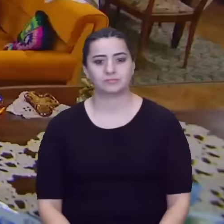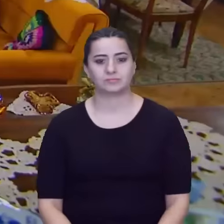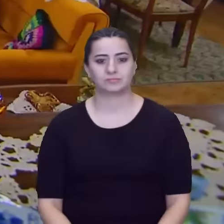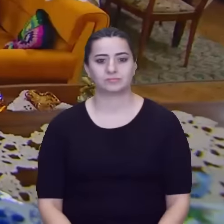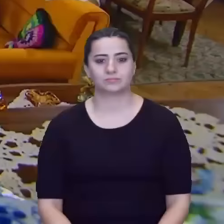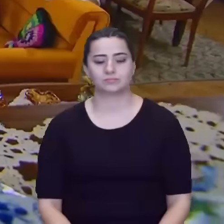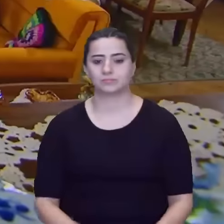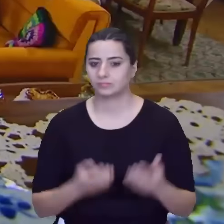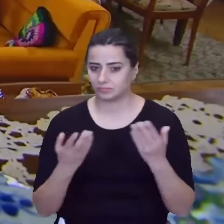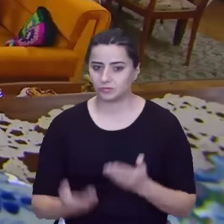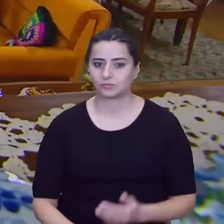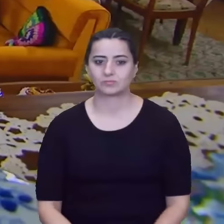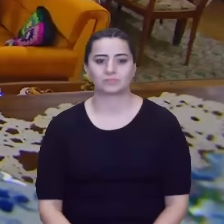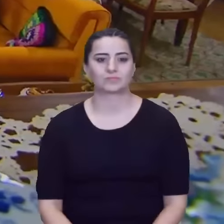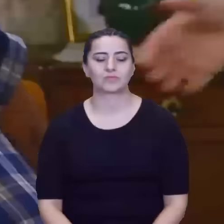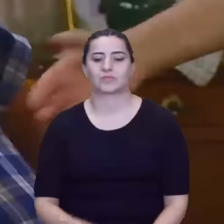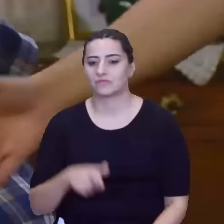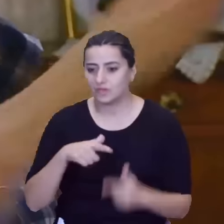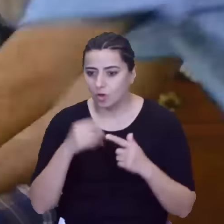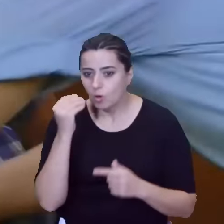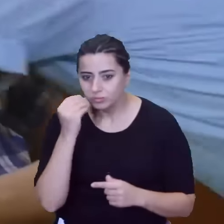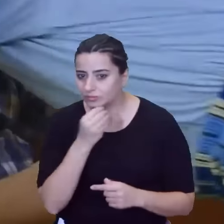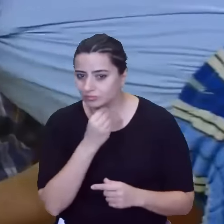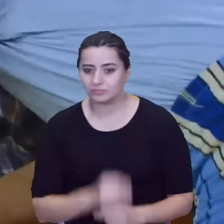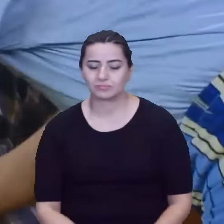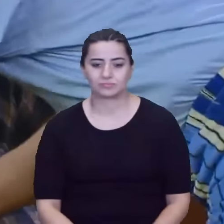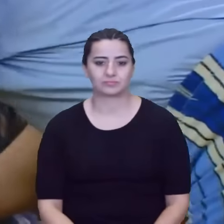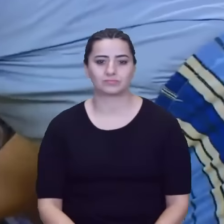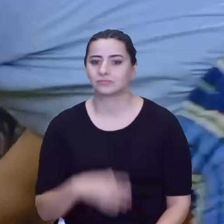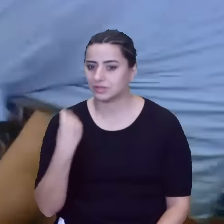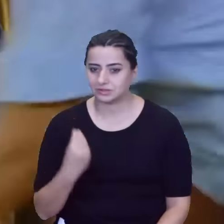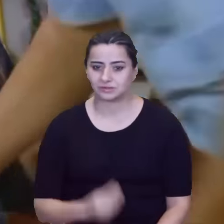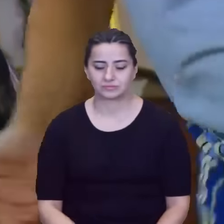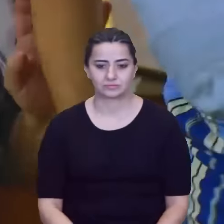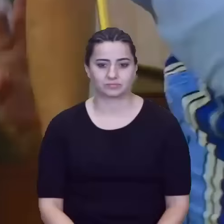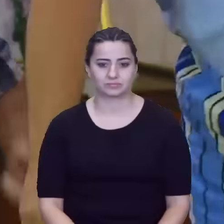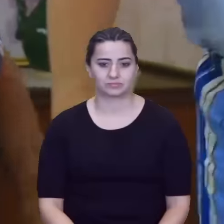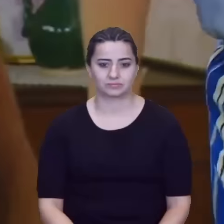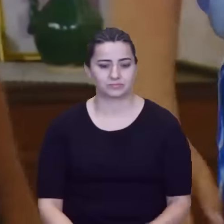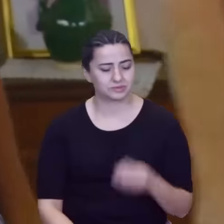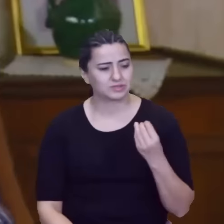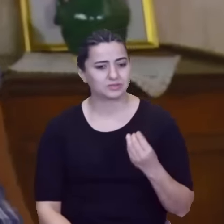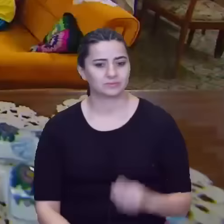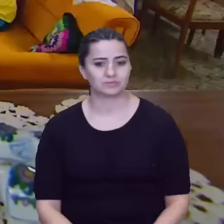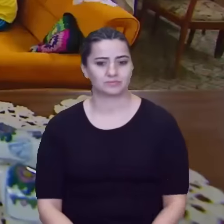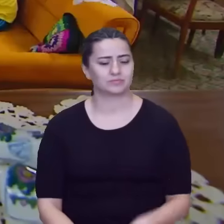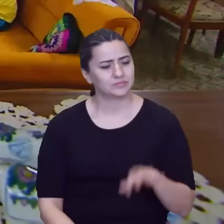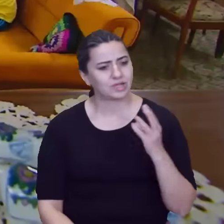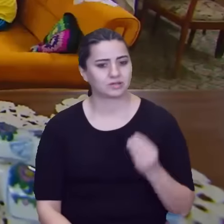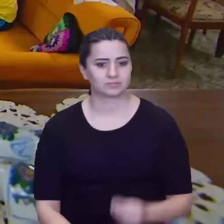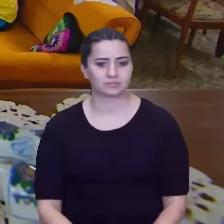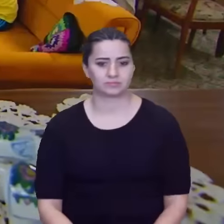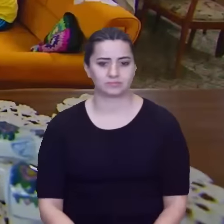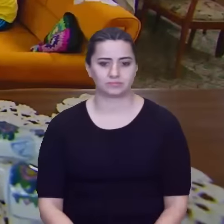Merhabalar. Buyurun. Müften arkasında. Hadi öpeyim. Canım. Nasılsın? İyiyim. Sağ ol ya. Sağ ol. İyiyim.